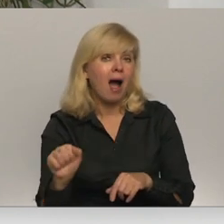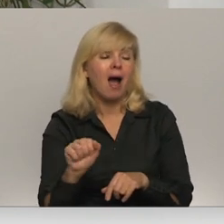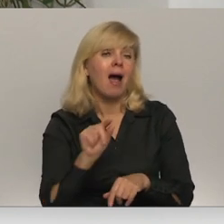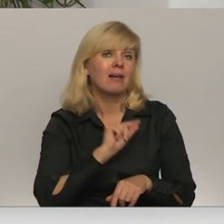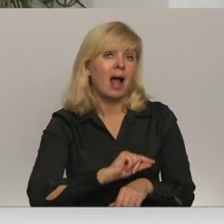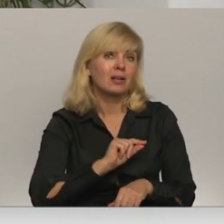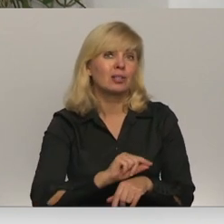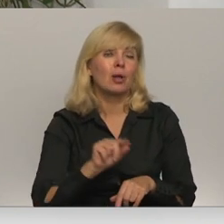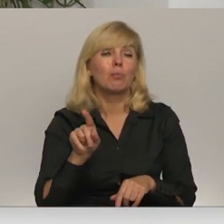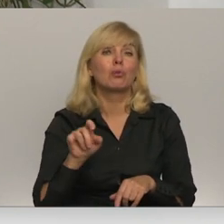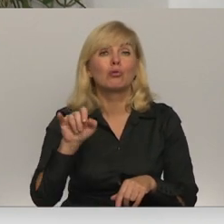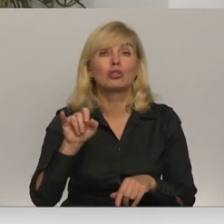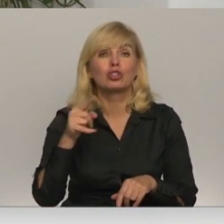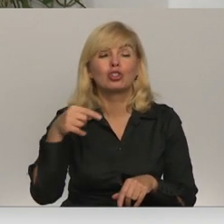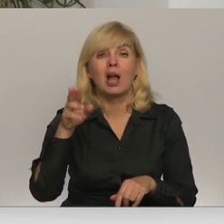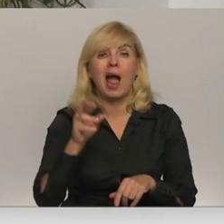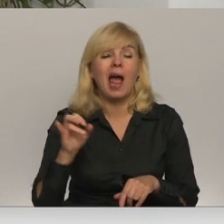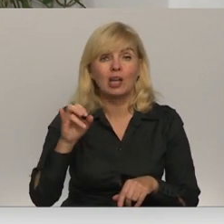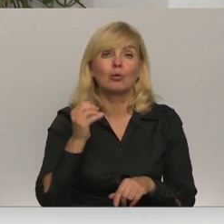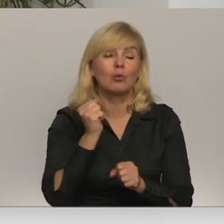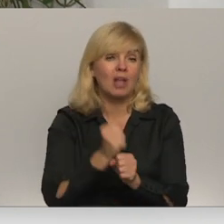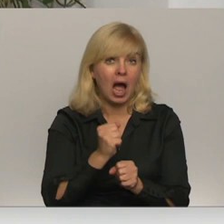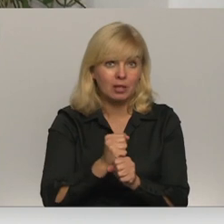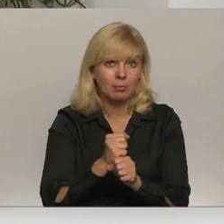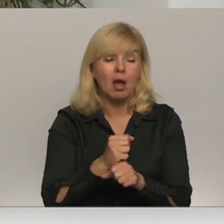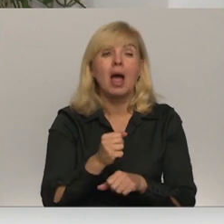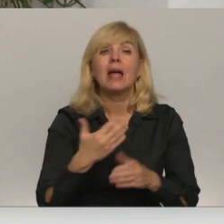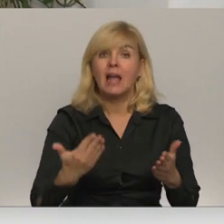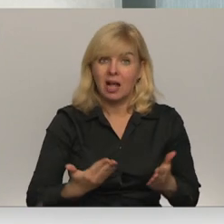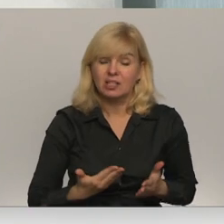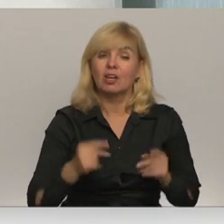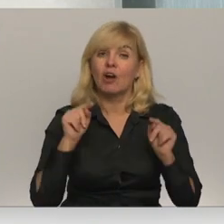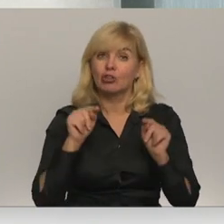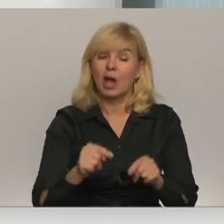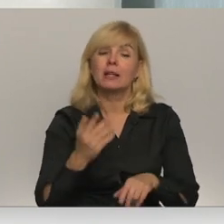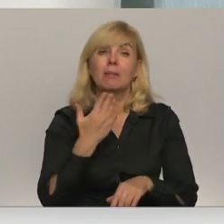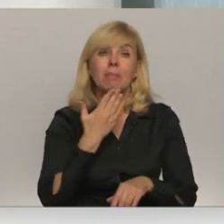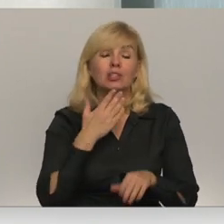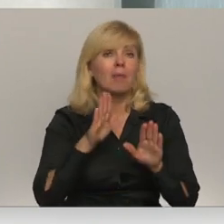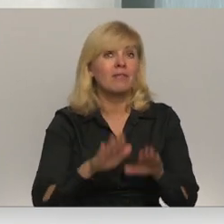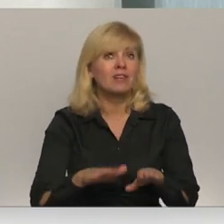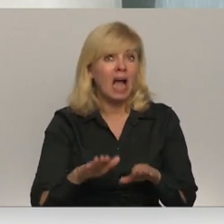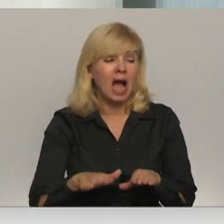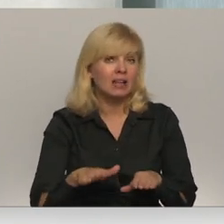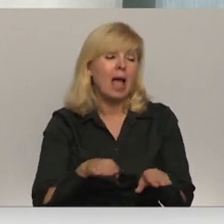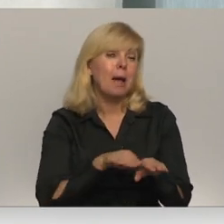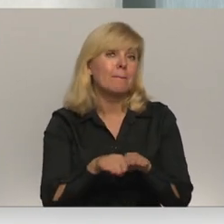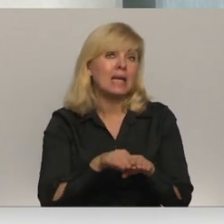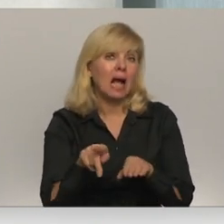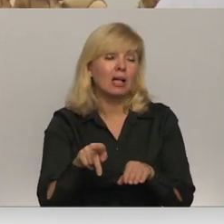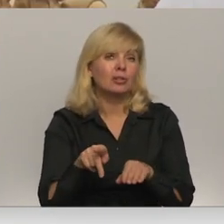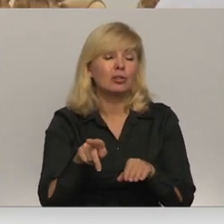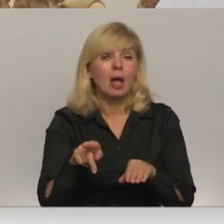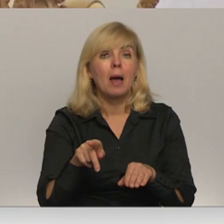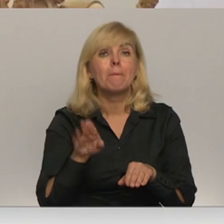raksturotu Puškaiša darbu šeit pasakas, te jādzīvo pasakām. Vietējie Puškaiti pielīdzina pašam barona